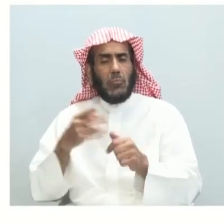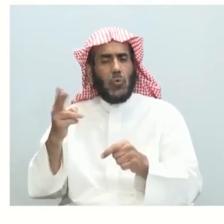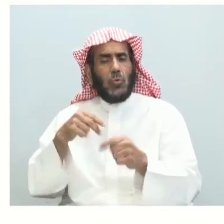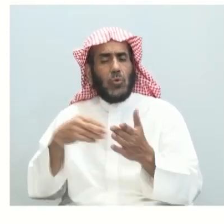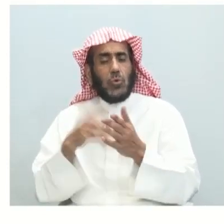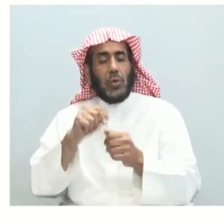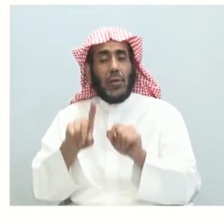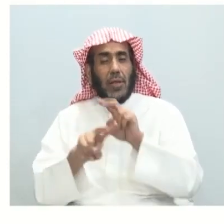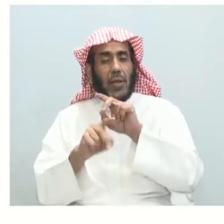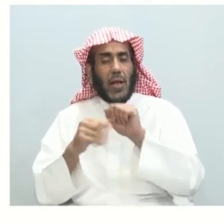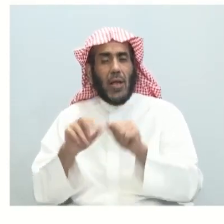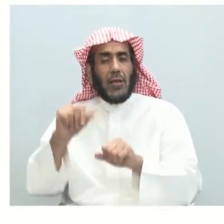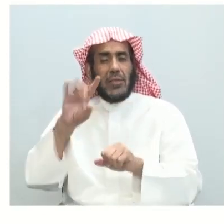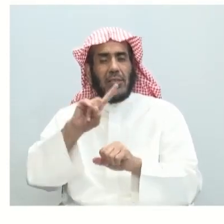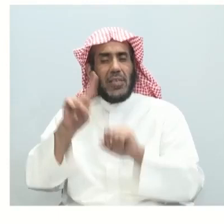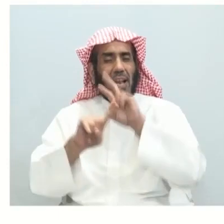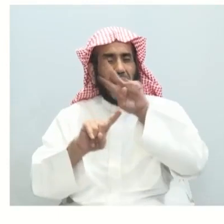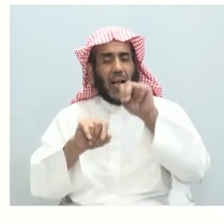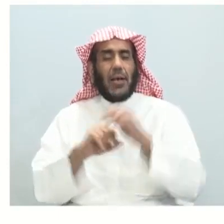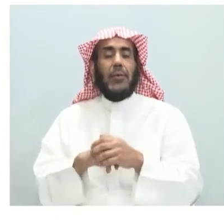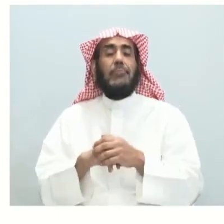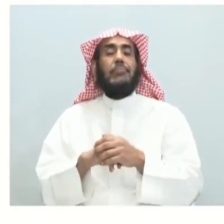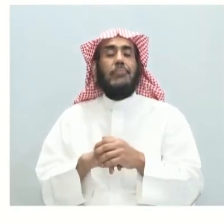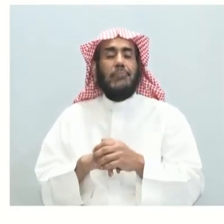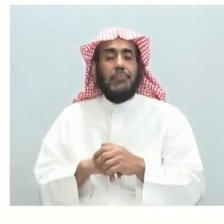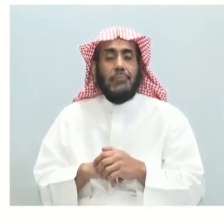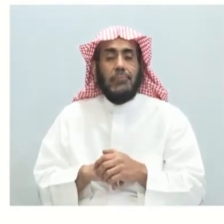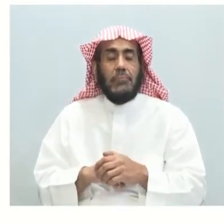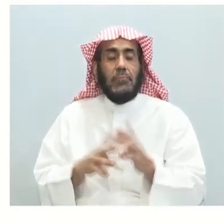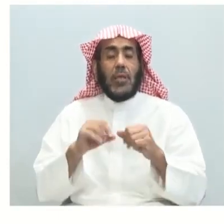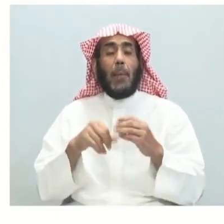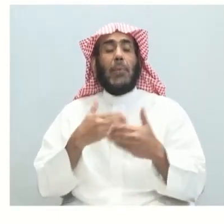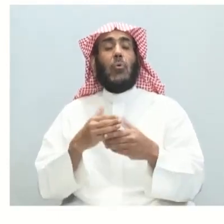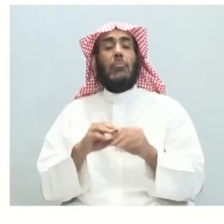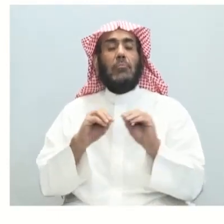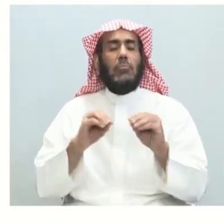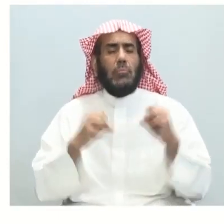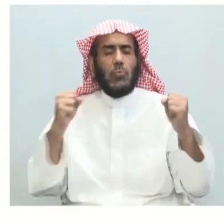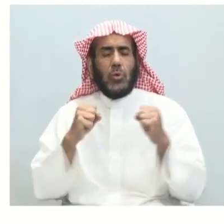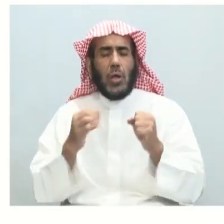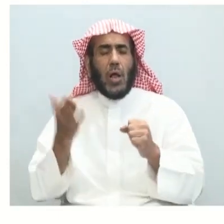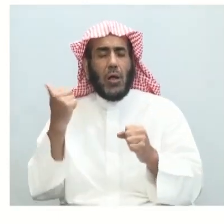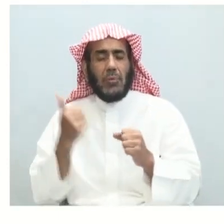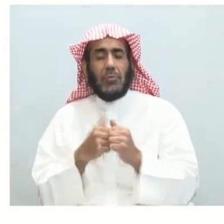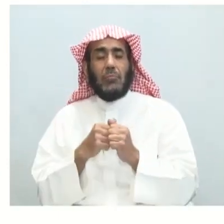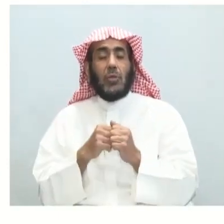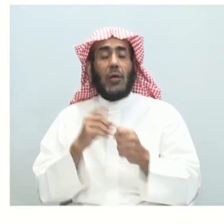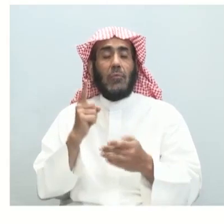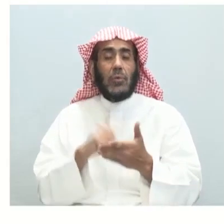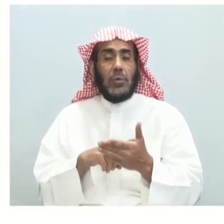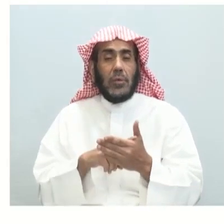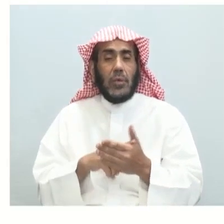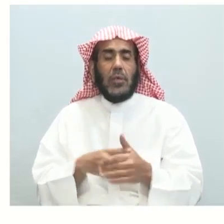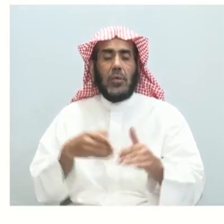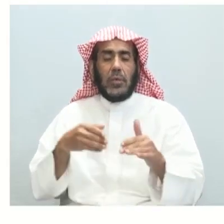نصبه الفتحه الظاهره على اخره اذا بعد ما قمنا بمراجعه عما اخذناه في المفعول المطلق